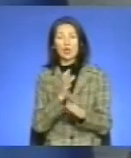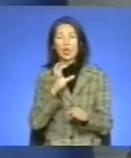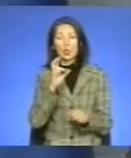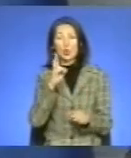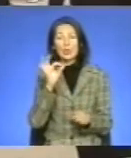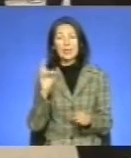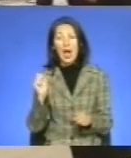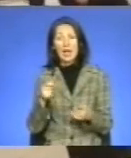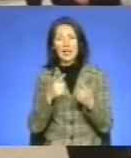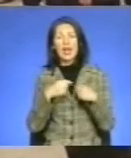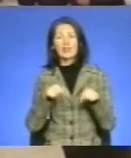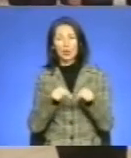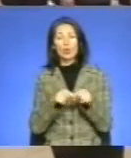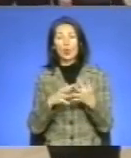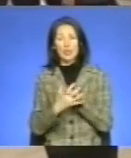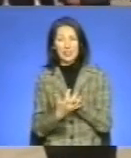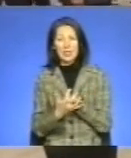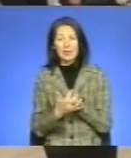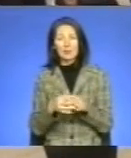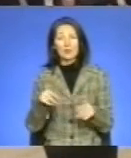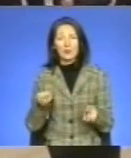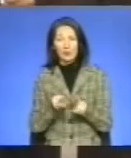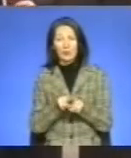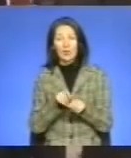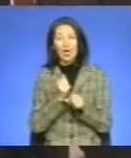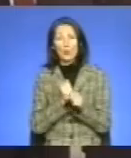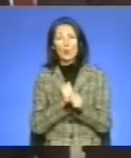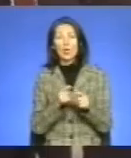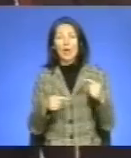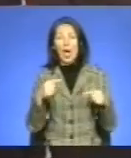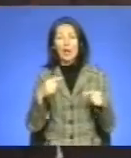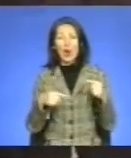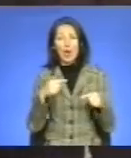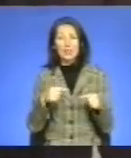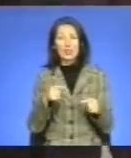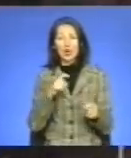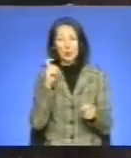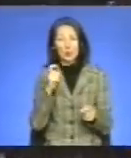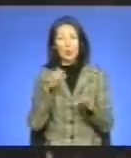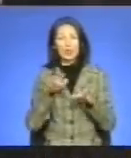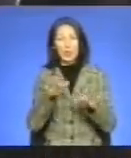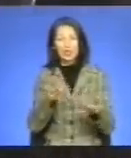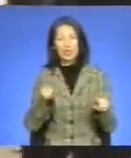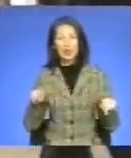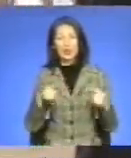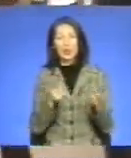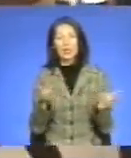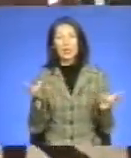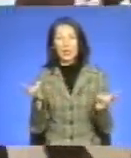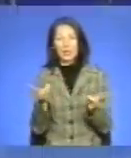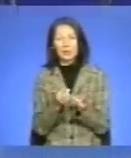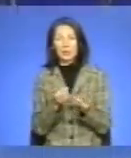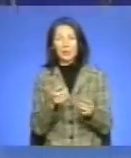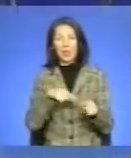на селі. Президент також запевнив, що роботи з дерегуляції господарської діяльності та створення сприятливого бізнес-середовища не